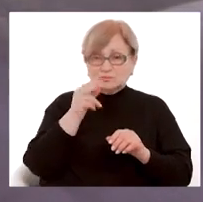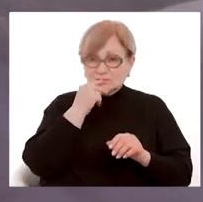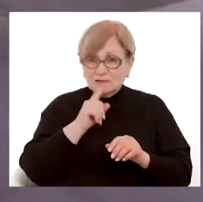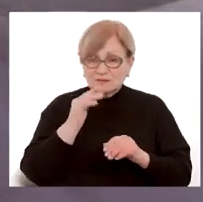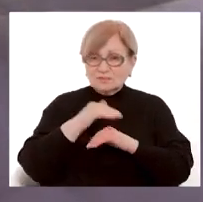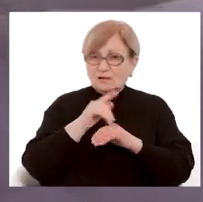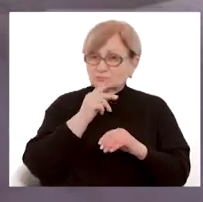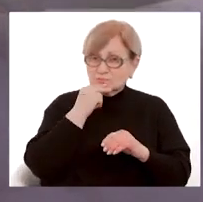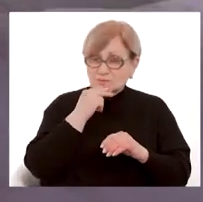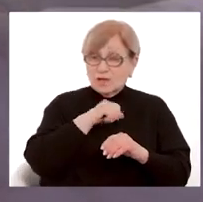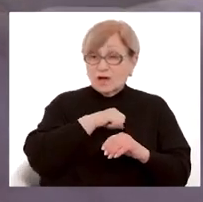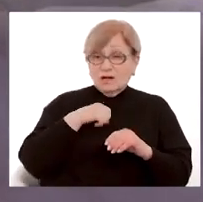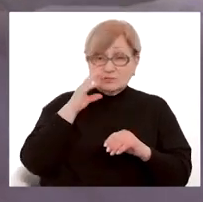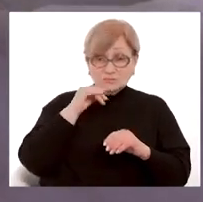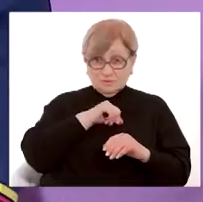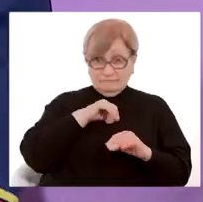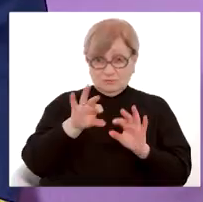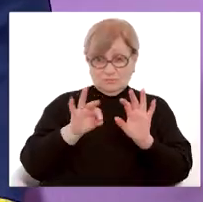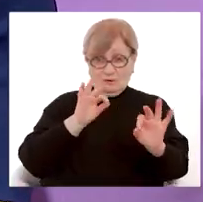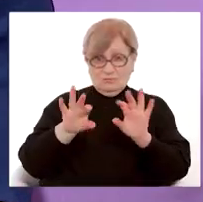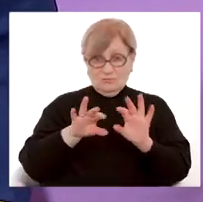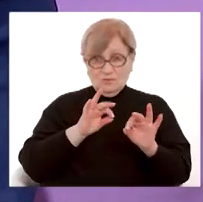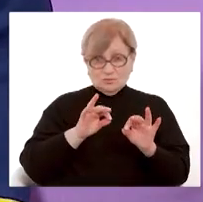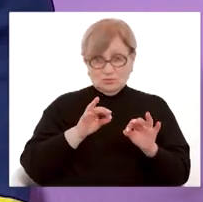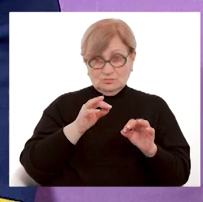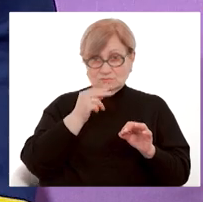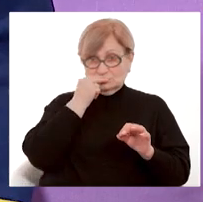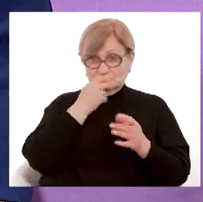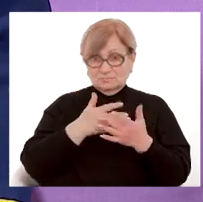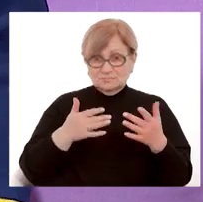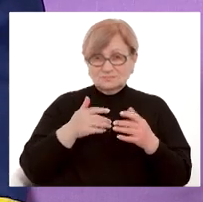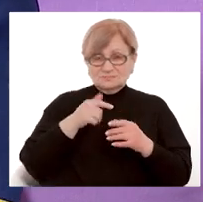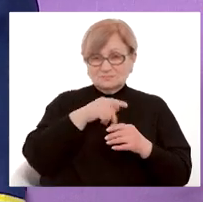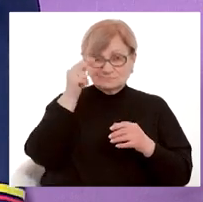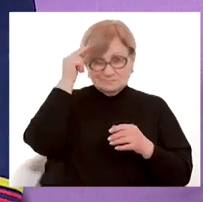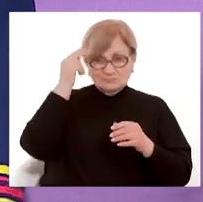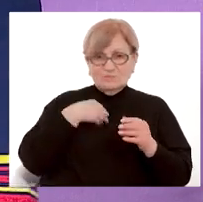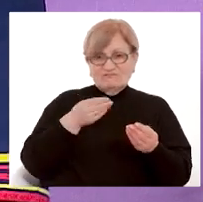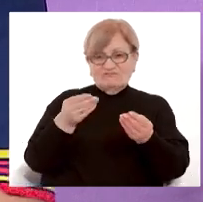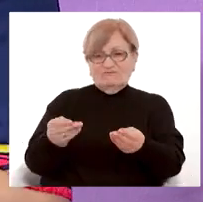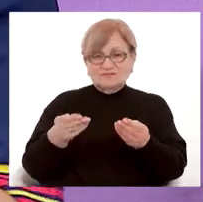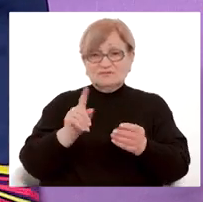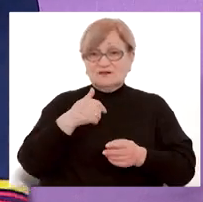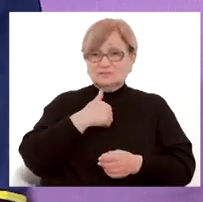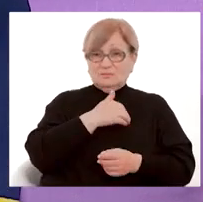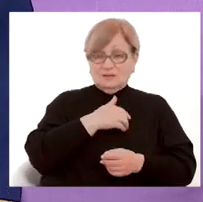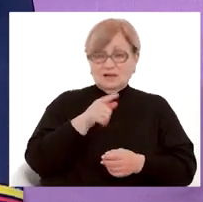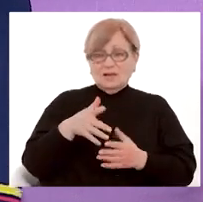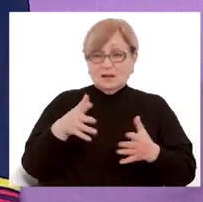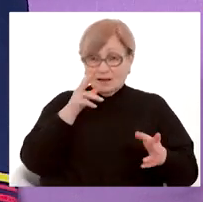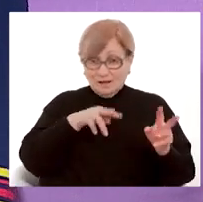აღამოს რა შეჭამოს, როცა თვითონ არჩევს აი ამ პროდუქტებს, რომელიც ნამდვილად ჩვენ გვინდა რომ ას შევთავაზოთ, ანუ უფრო მეტად